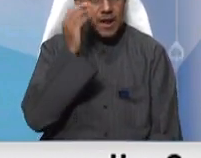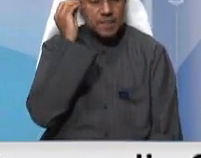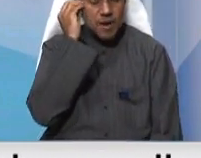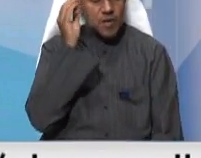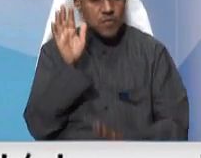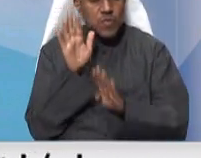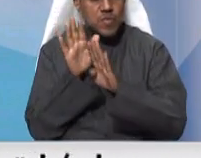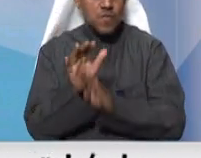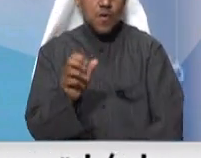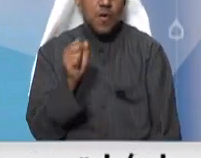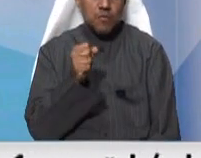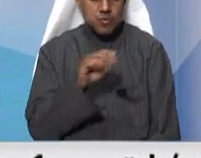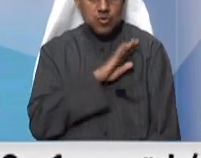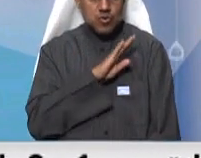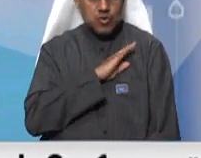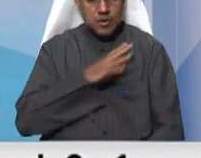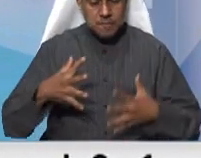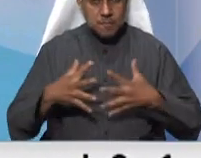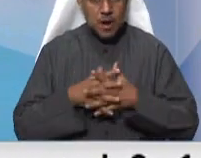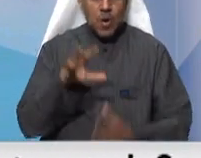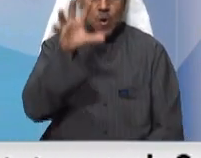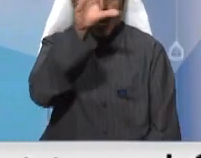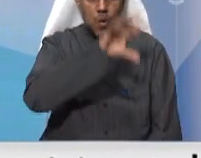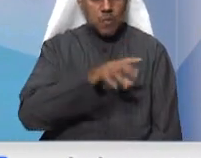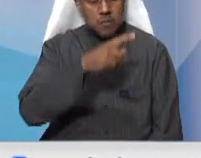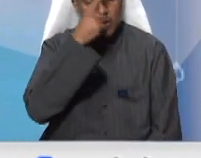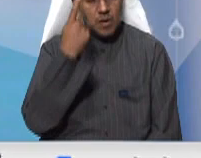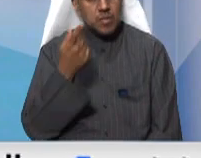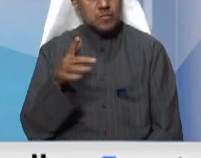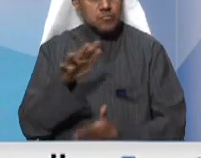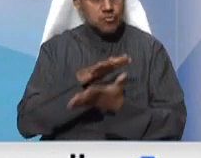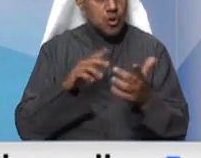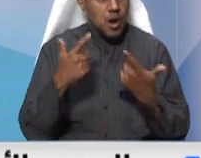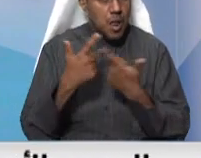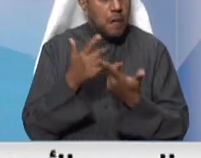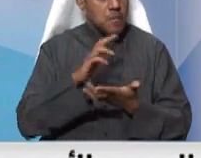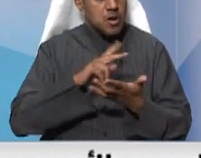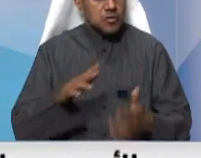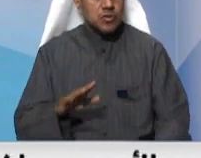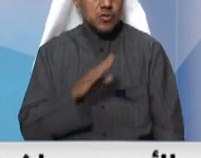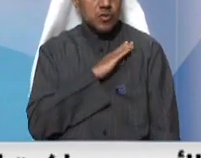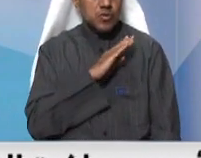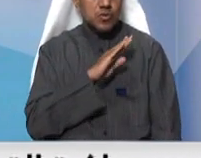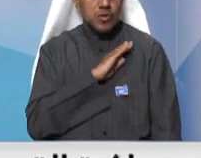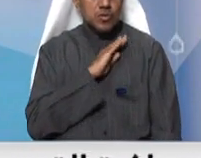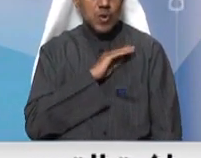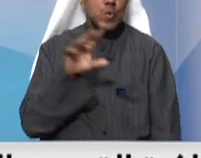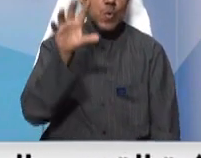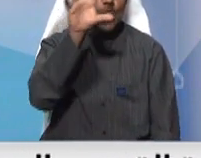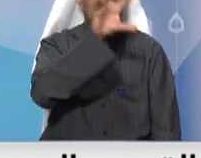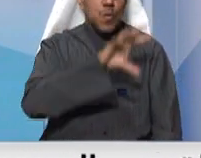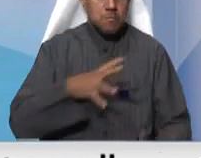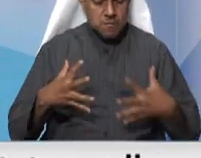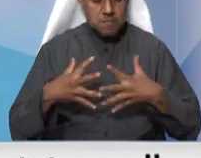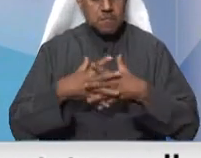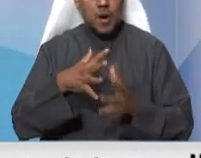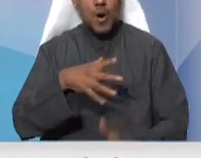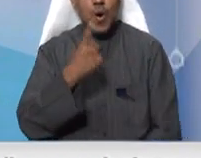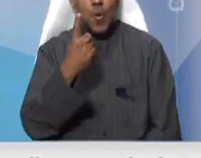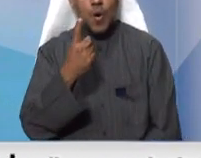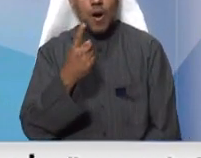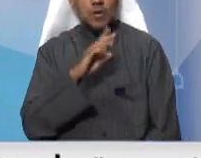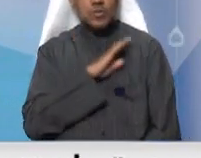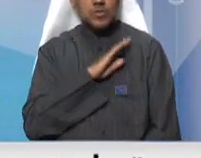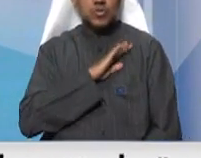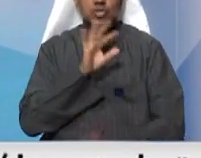الردعية لمواجهة التهديدات الجديدة. وهنا يتم الحديث مباشرة حول تجهيز جيوش